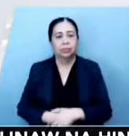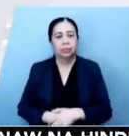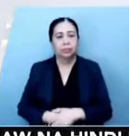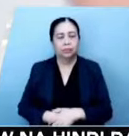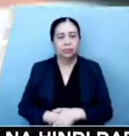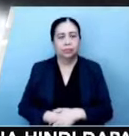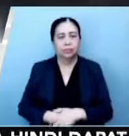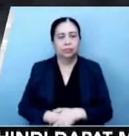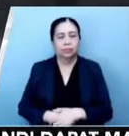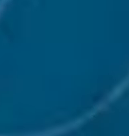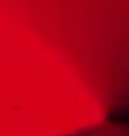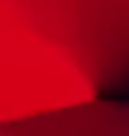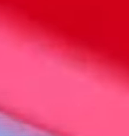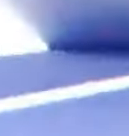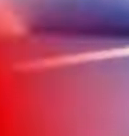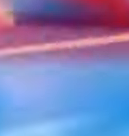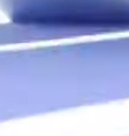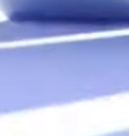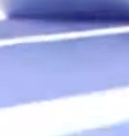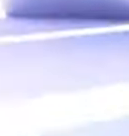Nakatutok, 24 Horas.